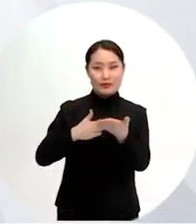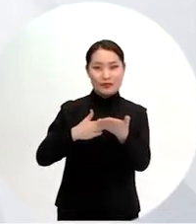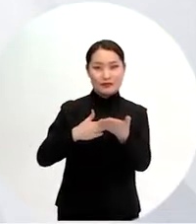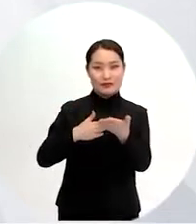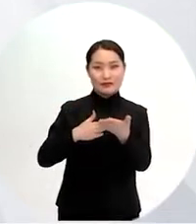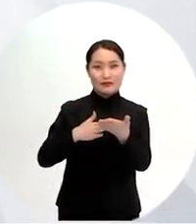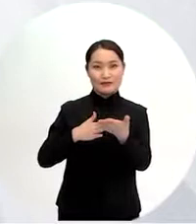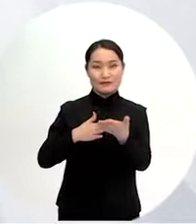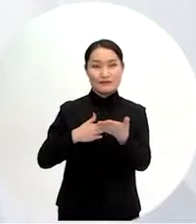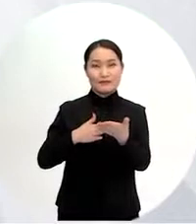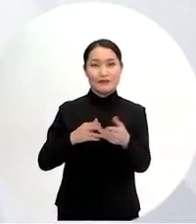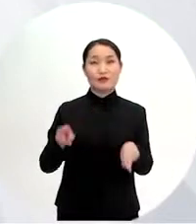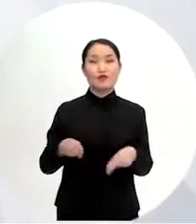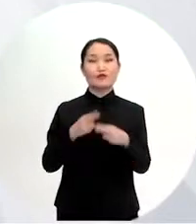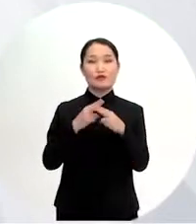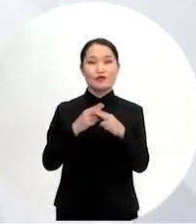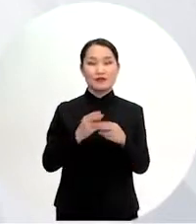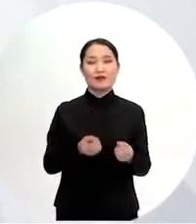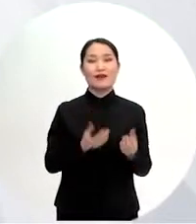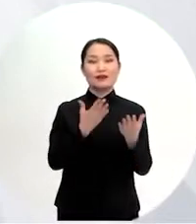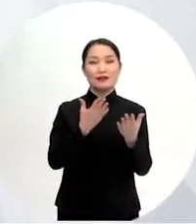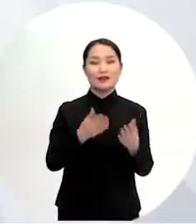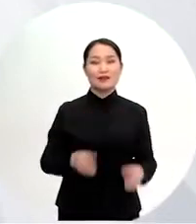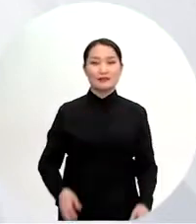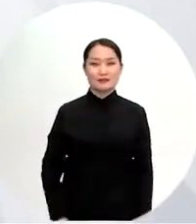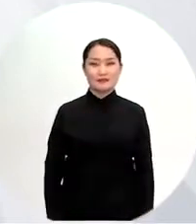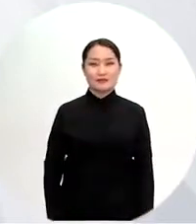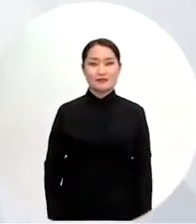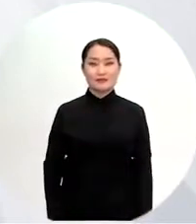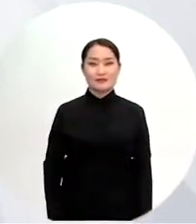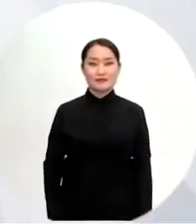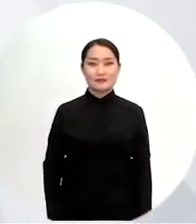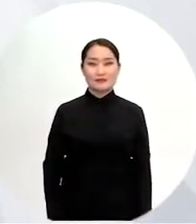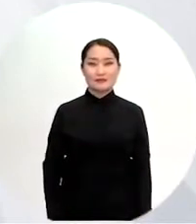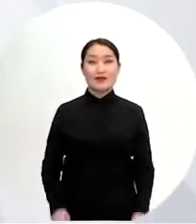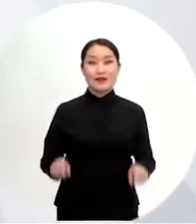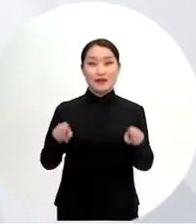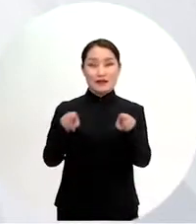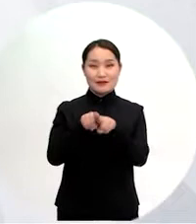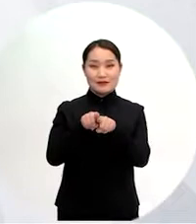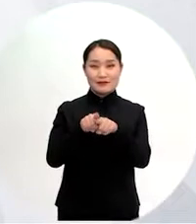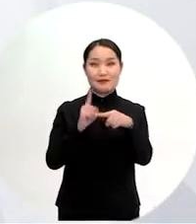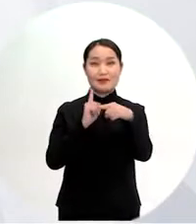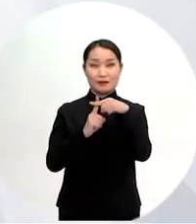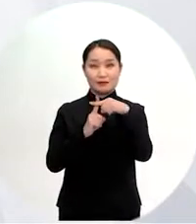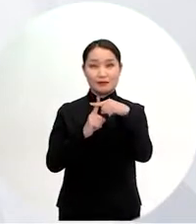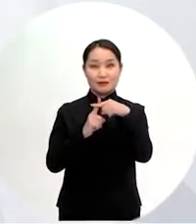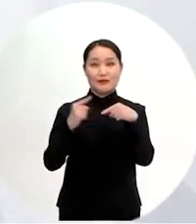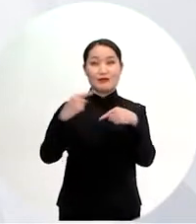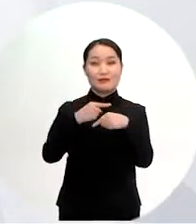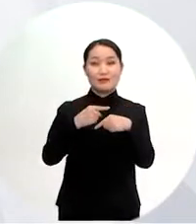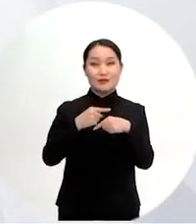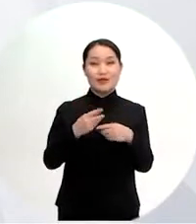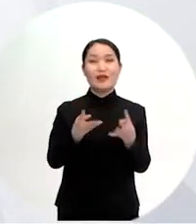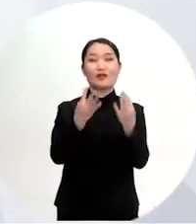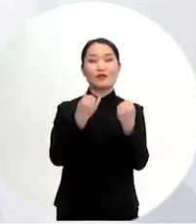гэсэн дүгнэлтийг гаргаж байна. Мөн ижил нэмэгдүүний нийлбэр